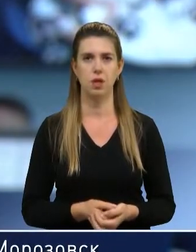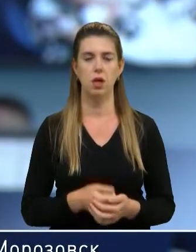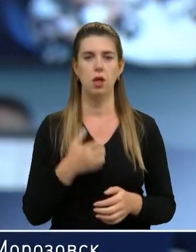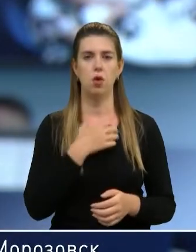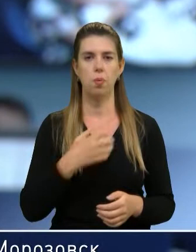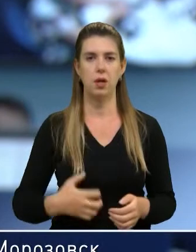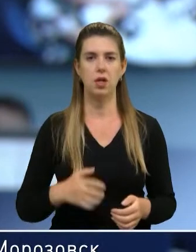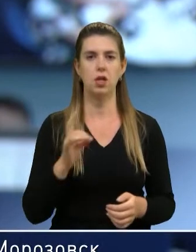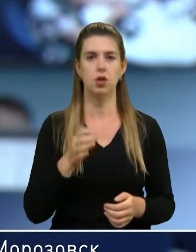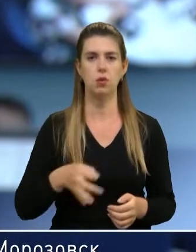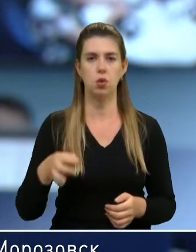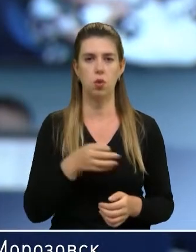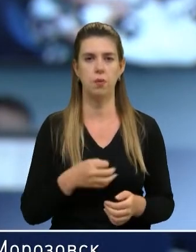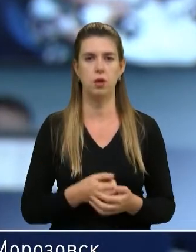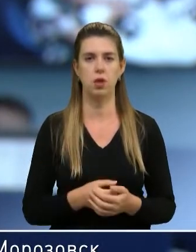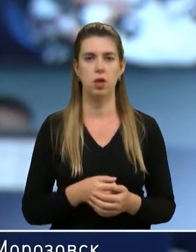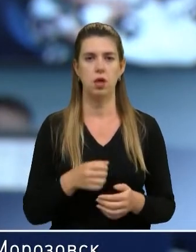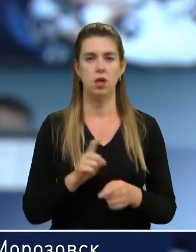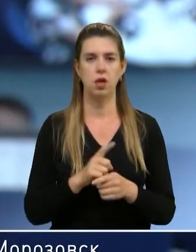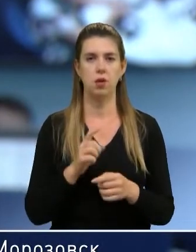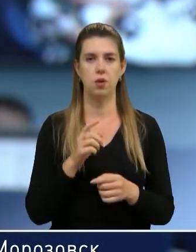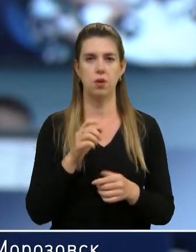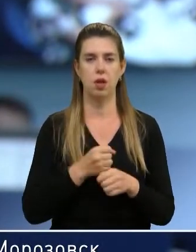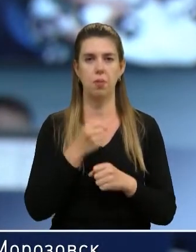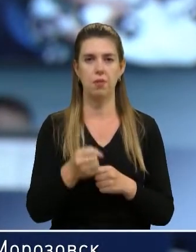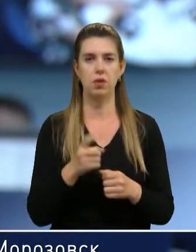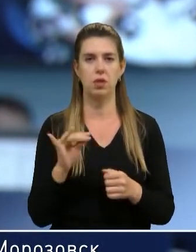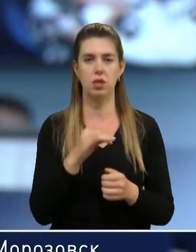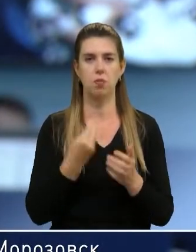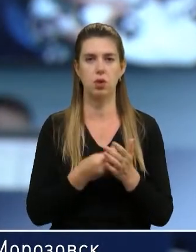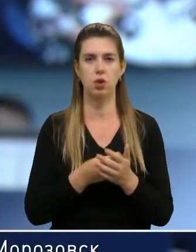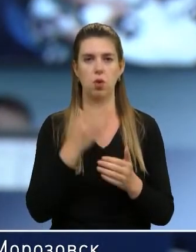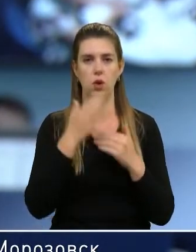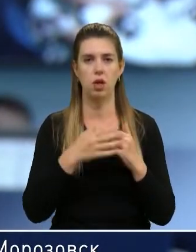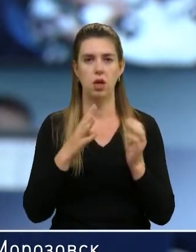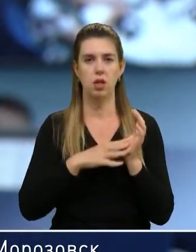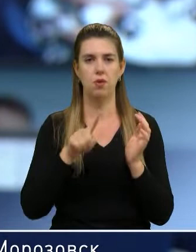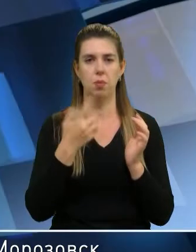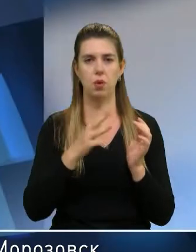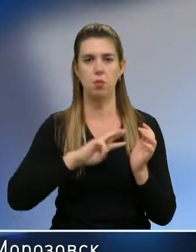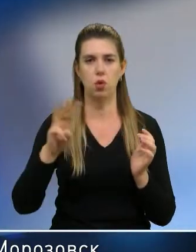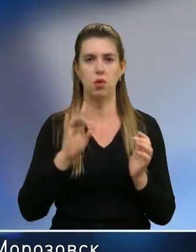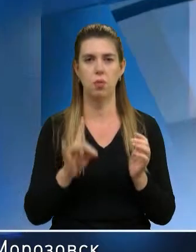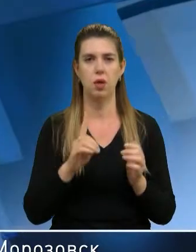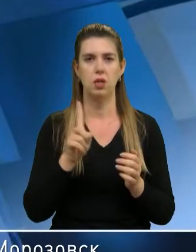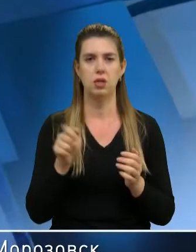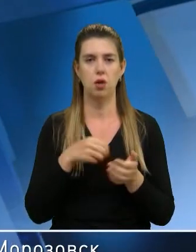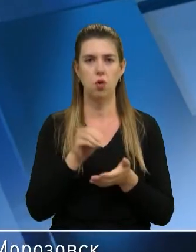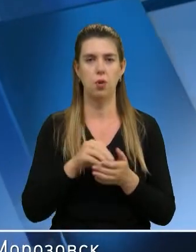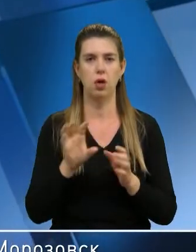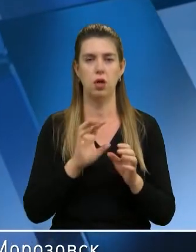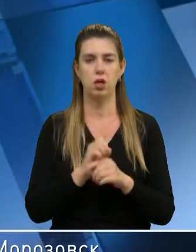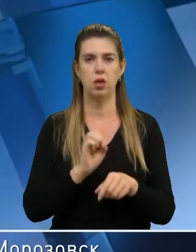Губернатор Ростовской области Василий Голубев распорядился направить из бюджета порядка 9,5 миллионов рублей на закупку оснащения